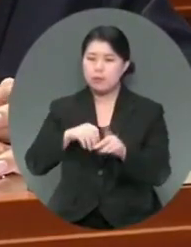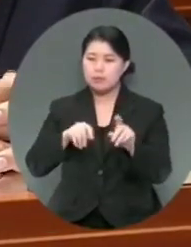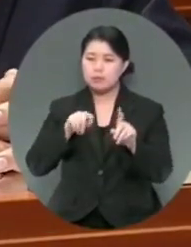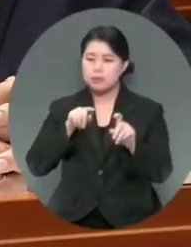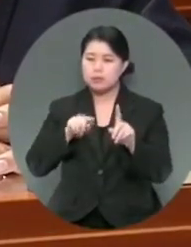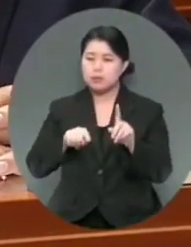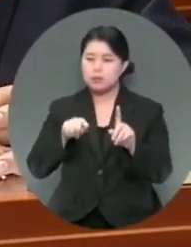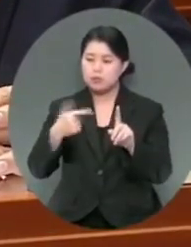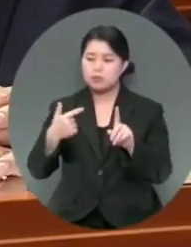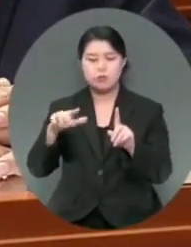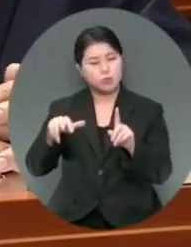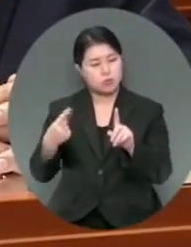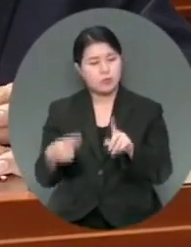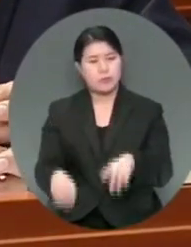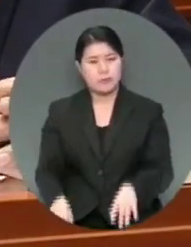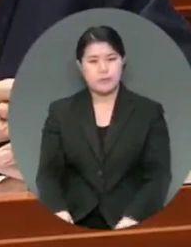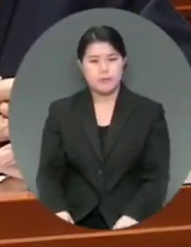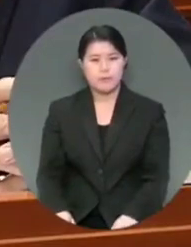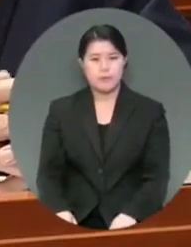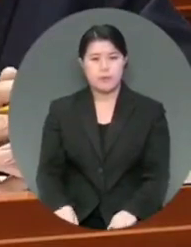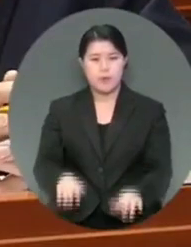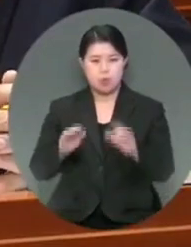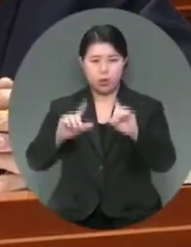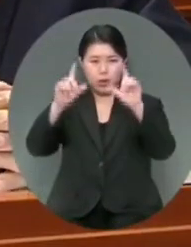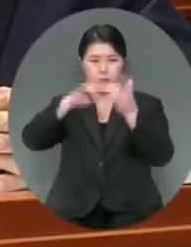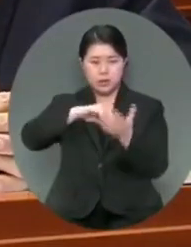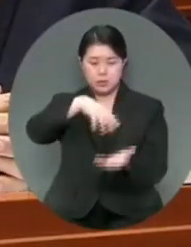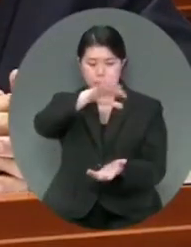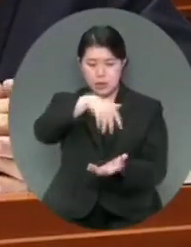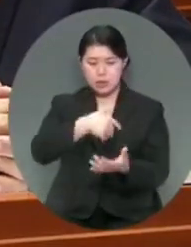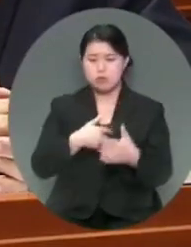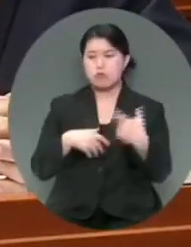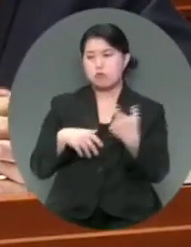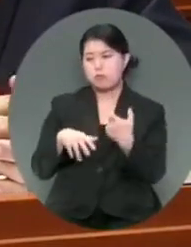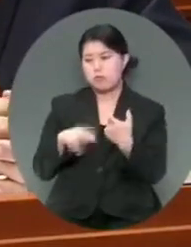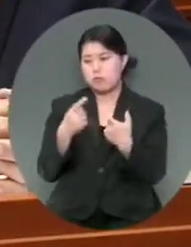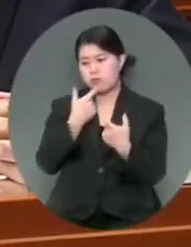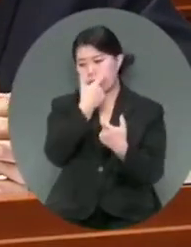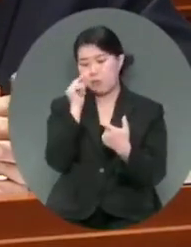예정입니다. 그러니까 금년에 세수 결손은 60조 정도인데